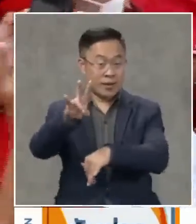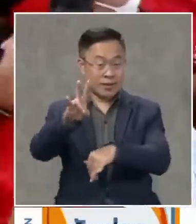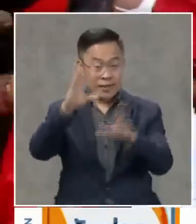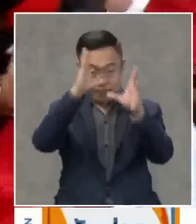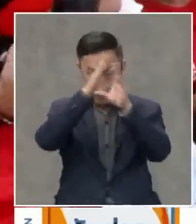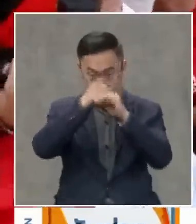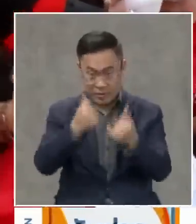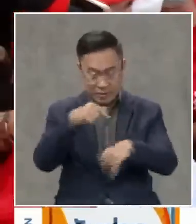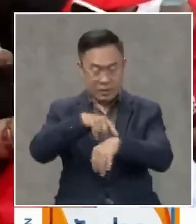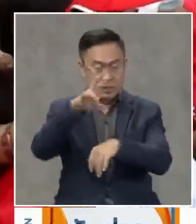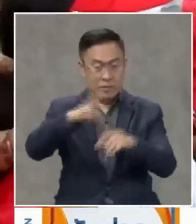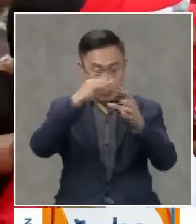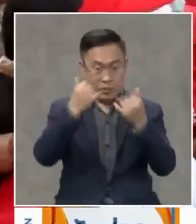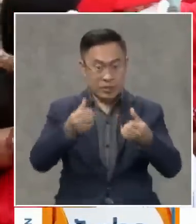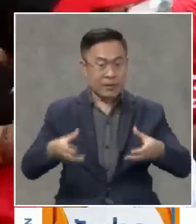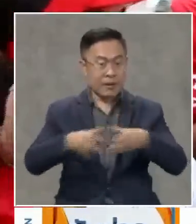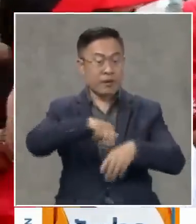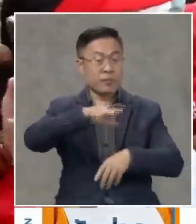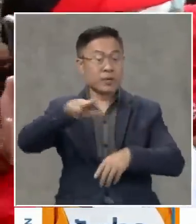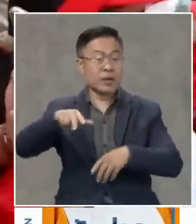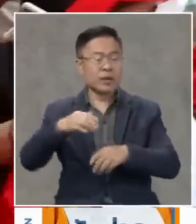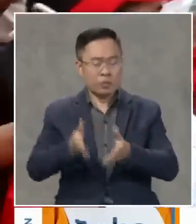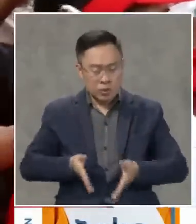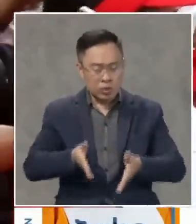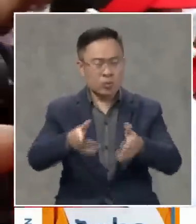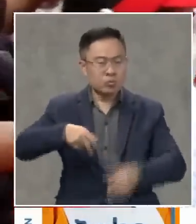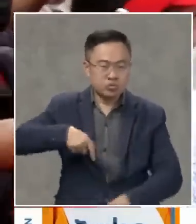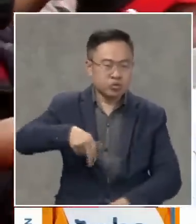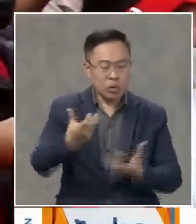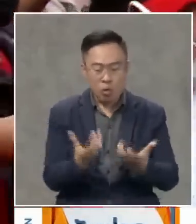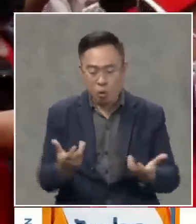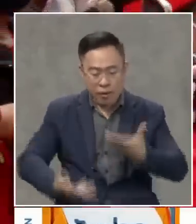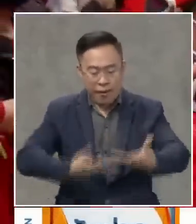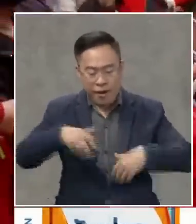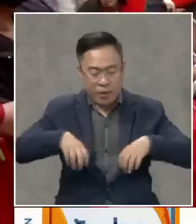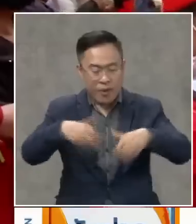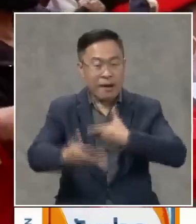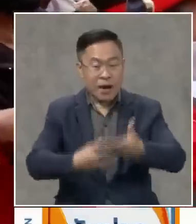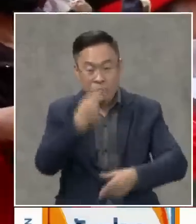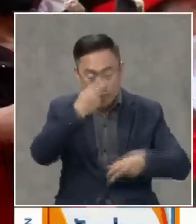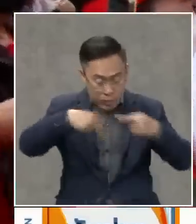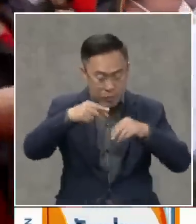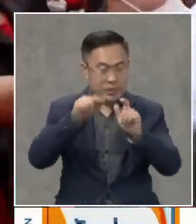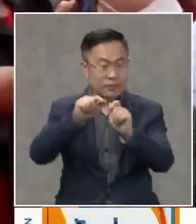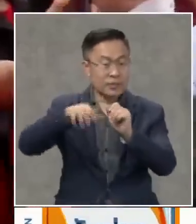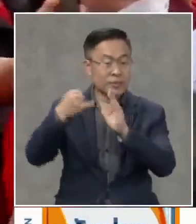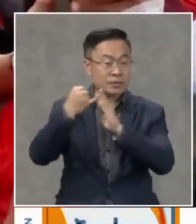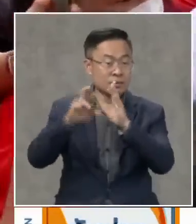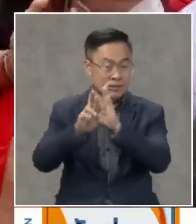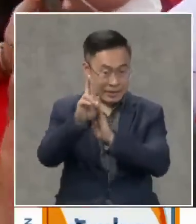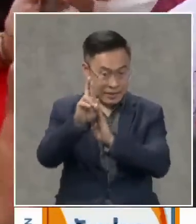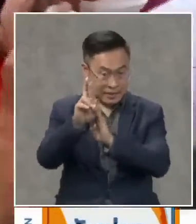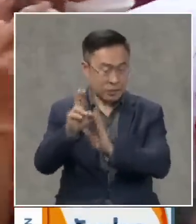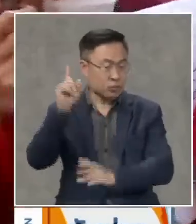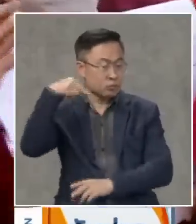ณะของเพื่อไทยจะลงพื้นที่จะไปถนนคนเดินอำเภอเมืองที่เชียงราย ค่ะขณะที่คุณแพทองธารชินวัตรหัวหน้าครอบครั